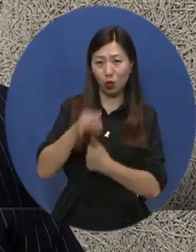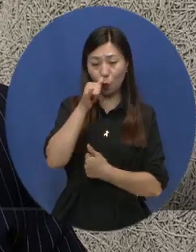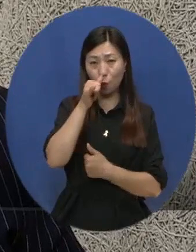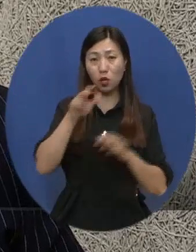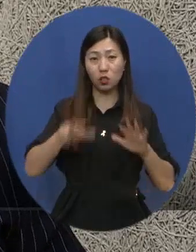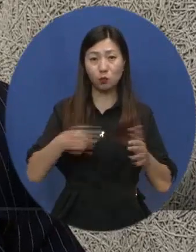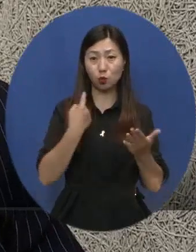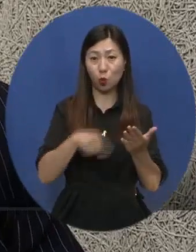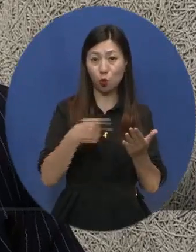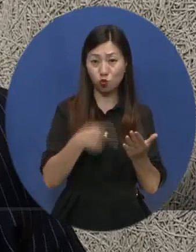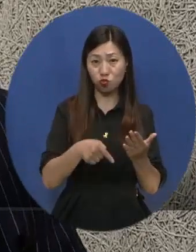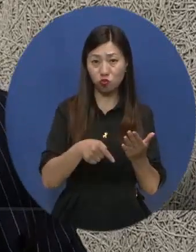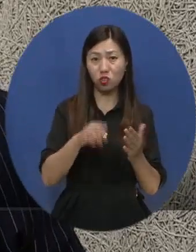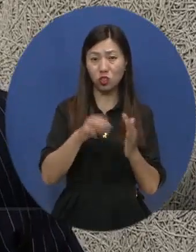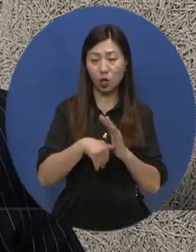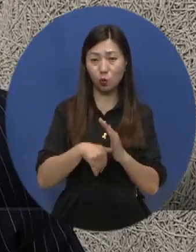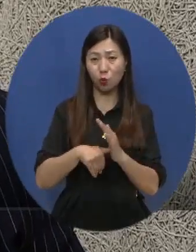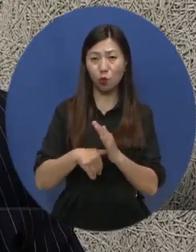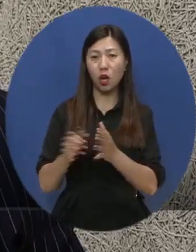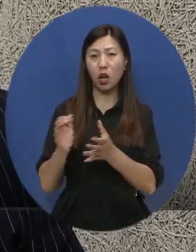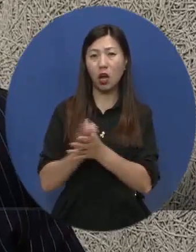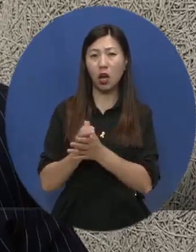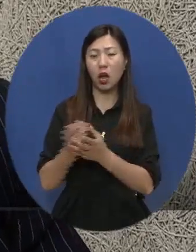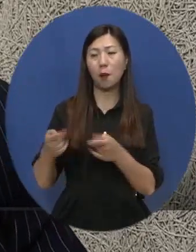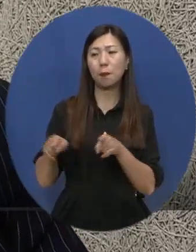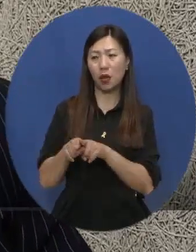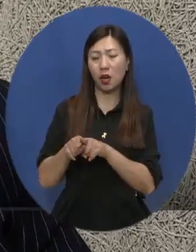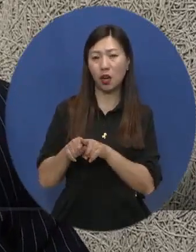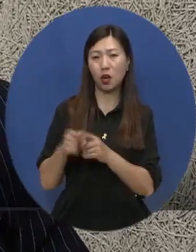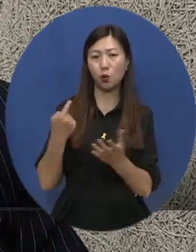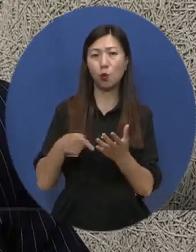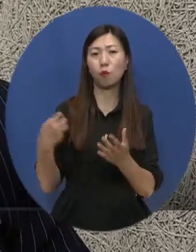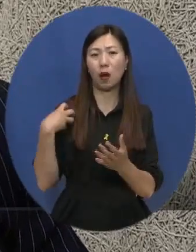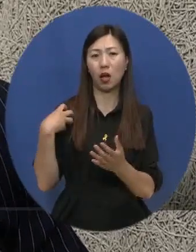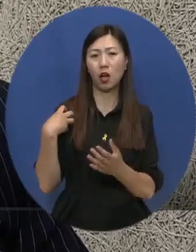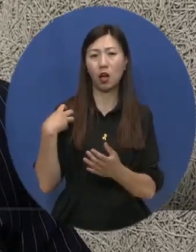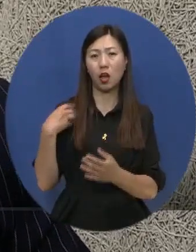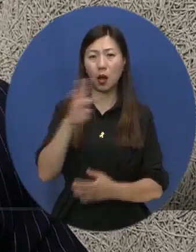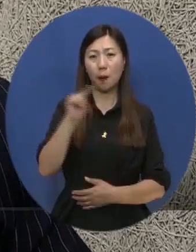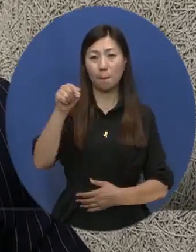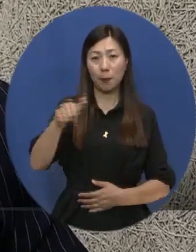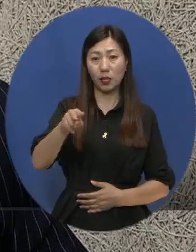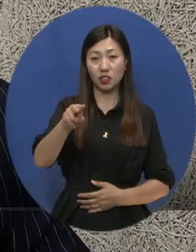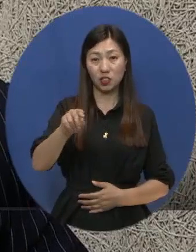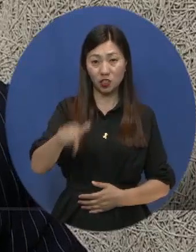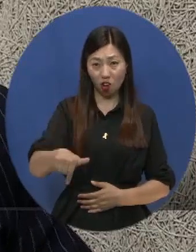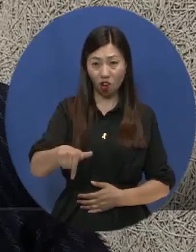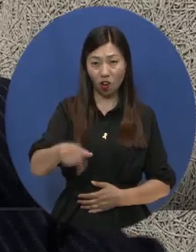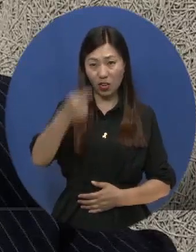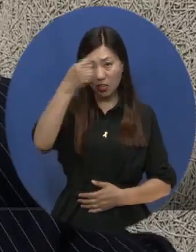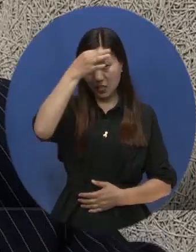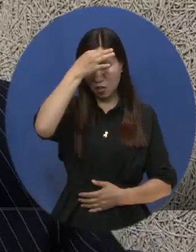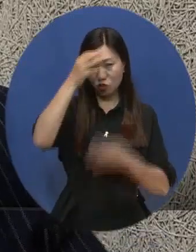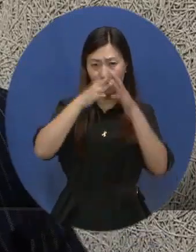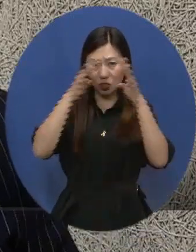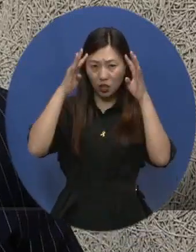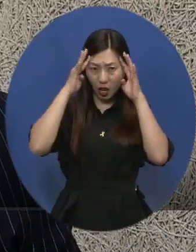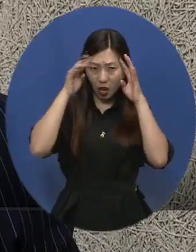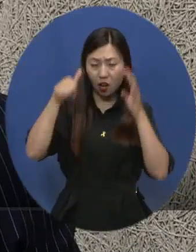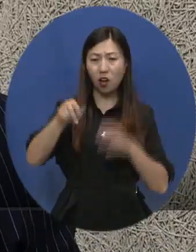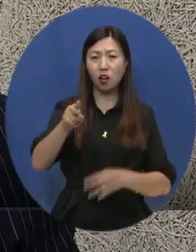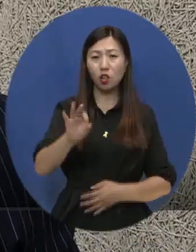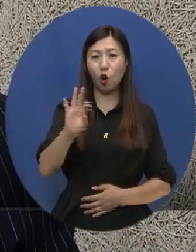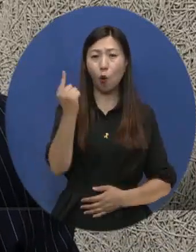여기에서도 동료 교수님이었어요. 원래 백성예대를 같이 강의했고 경북대도 같이 강의하고 항상